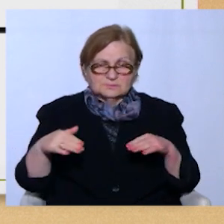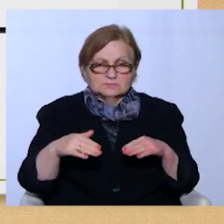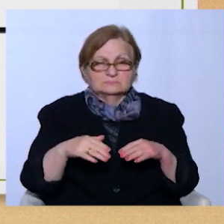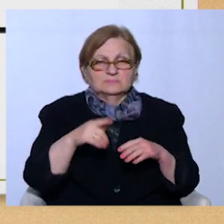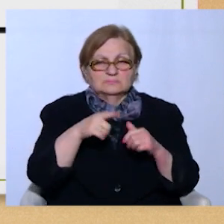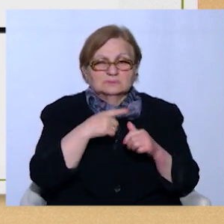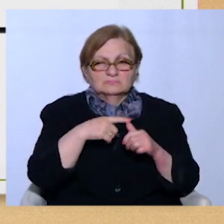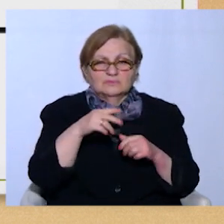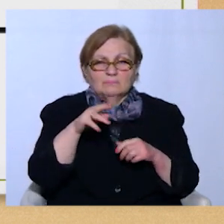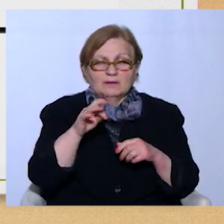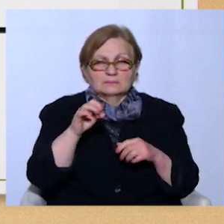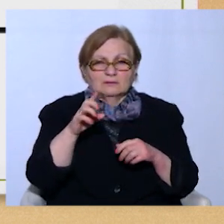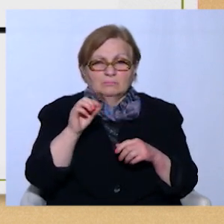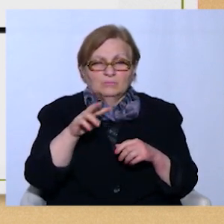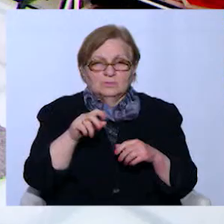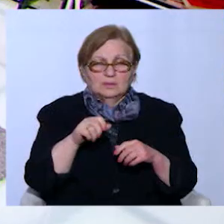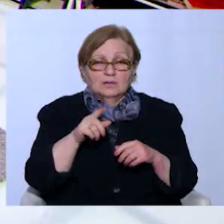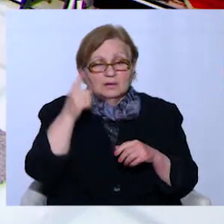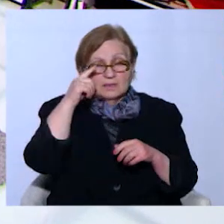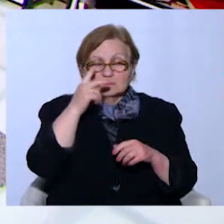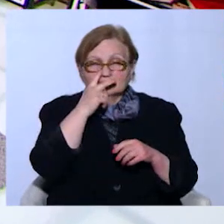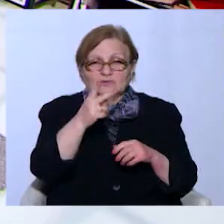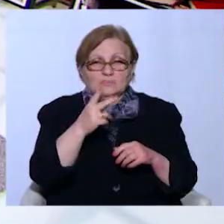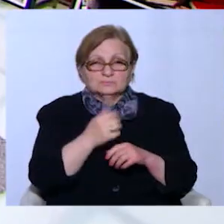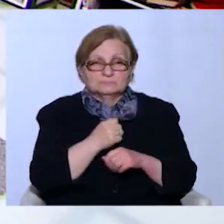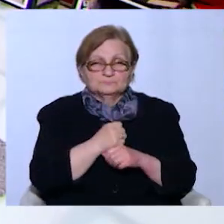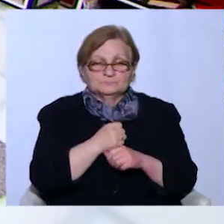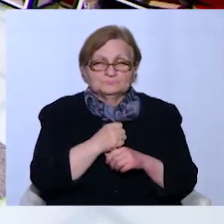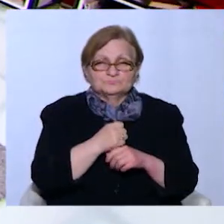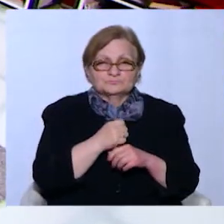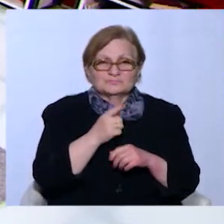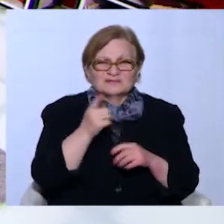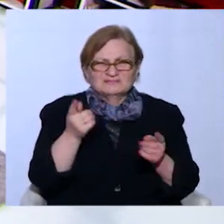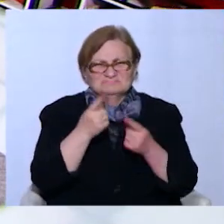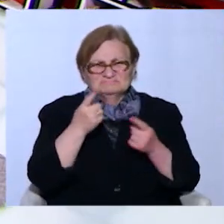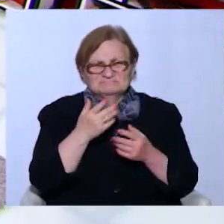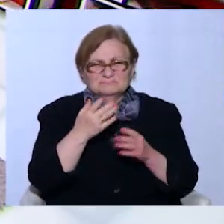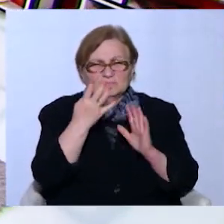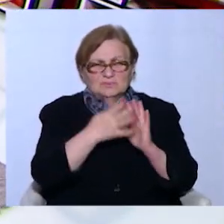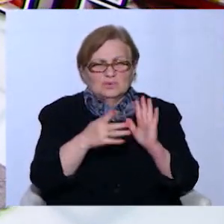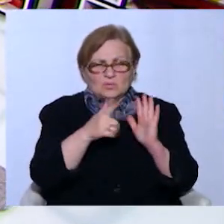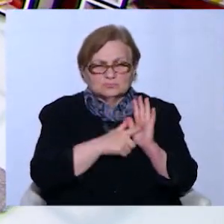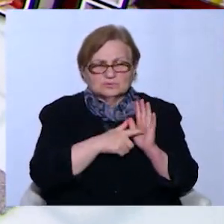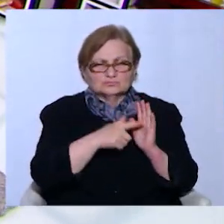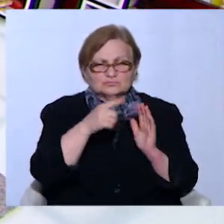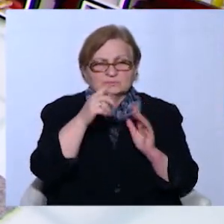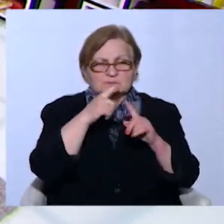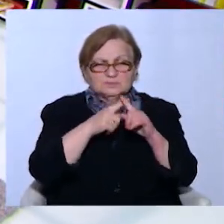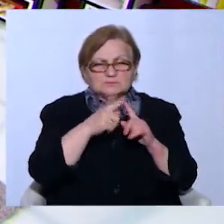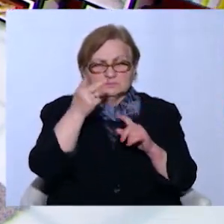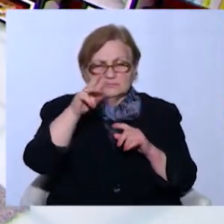x ღერს. Მოდით აი ესეთი ამოცანას განვიხილოთ. ელემენტარული ამოცანა 47x კვადრატს